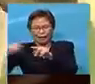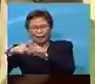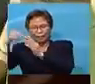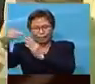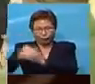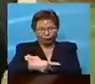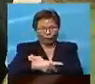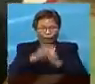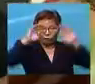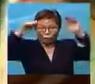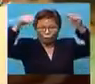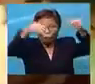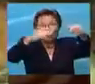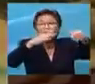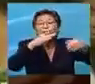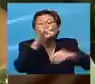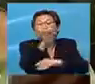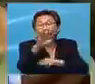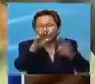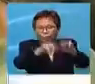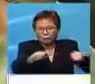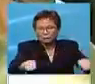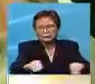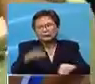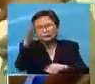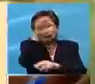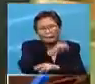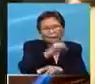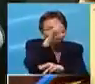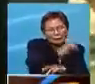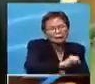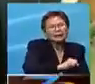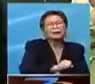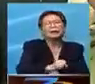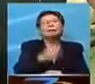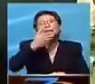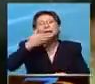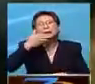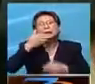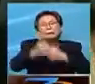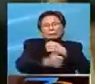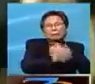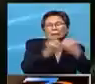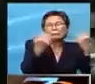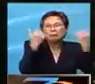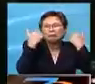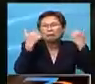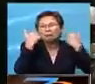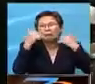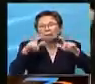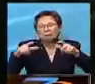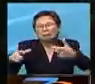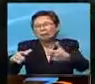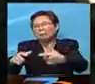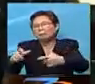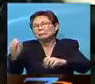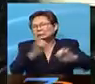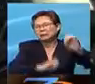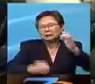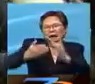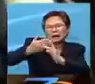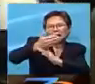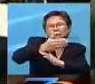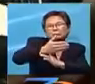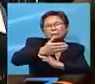khas diberikan kepada Ibu tunggal pelajar tercicir belia berisiko tinggi penganggur dan golongan terpencil yang tiada akses